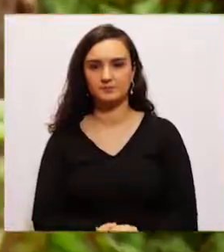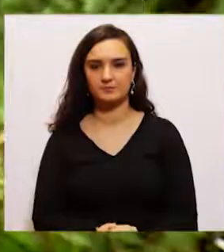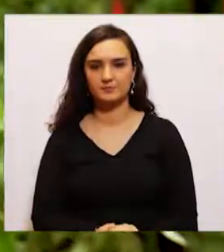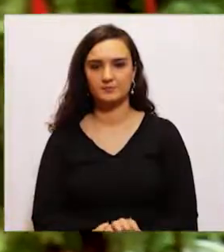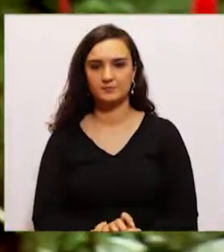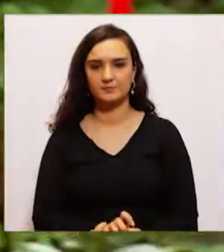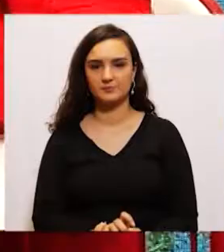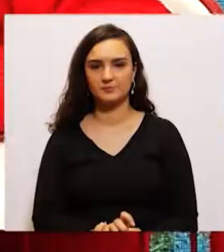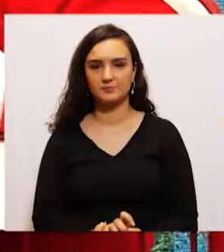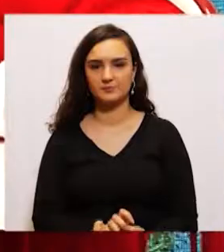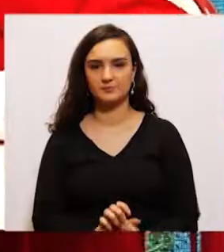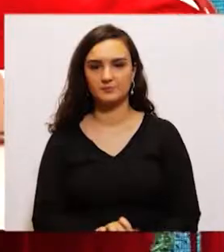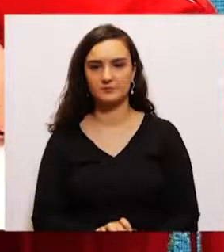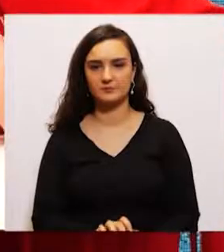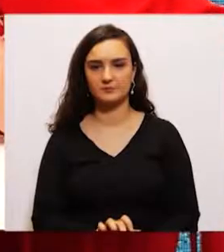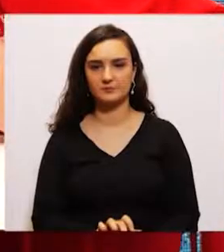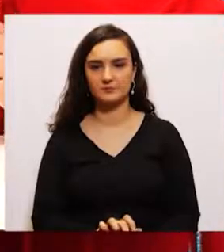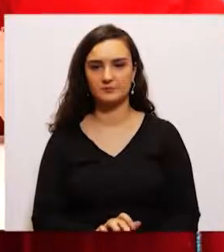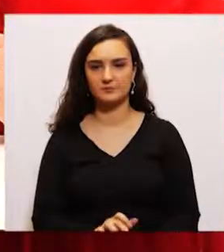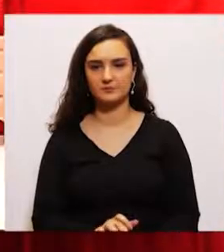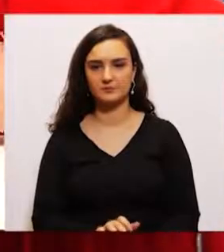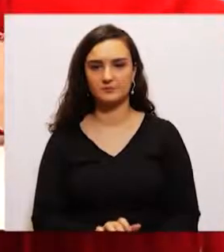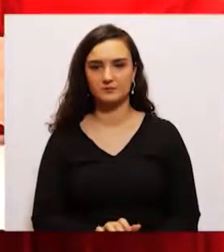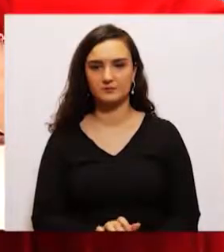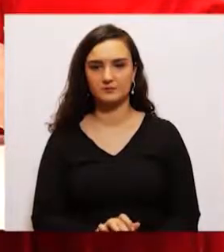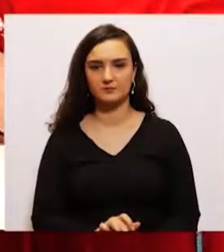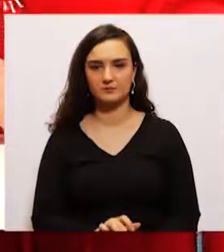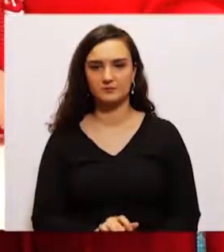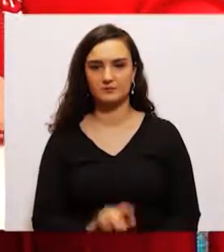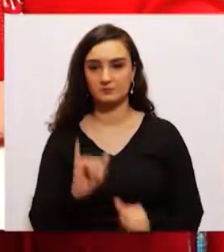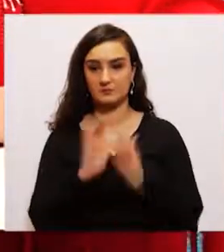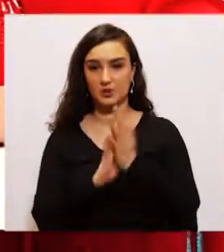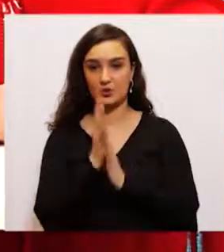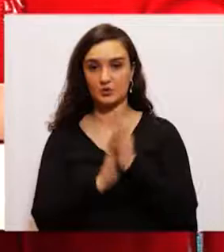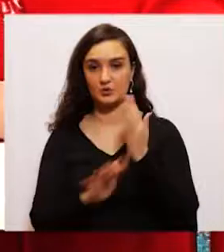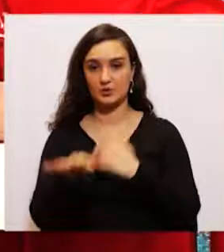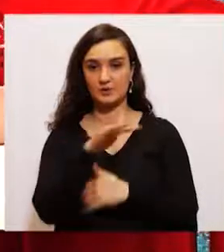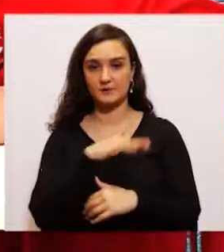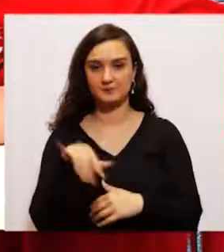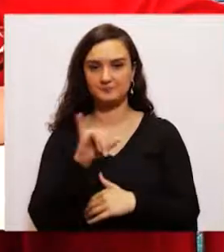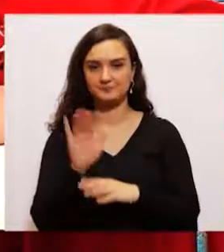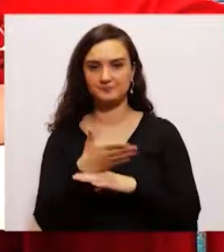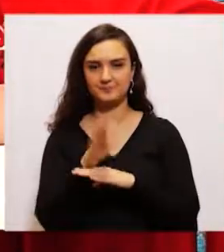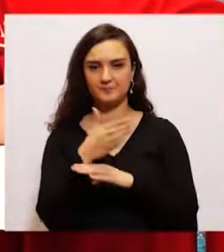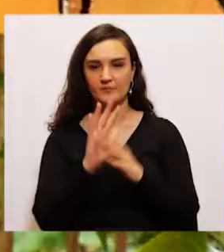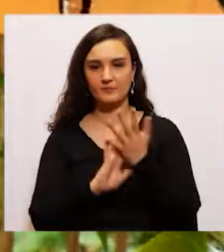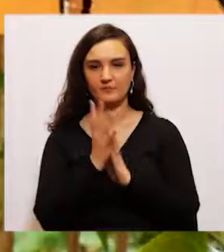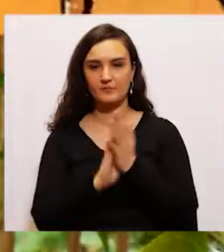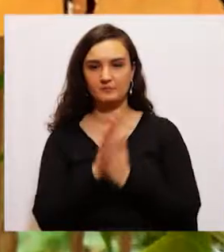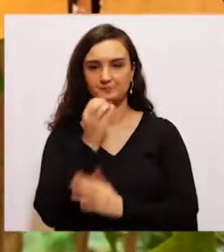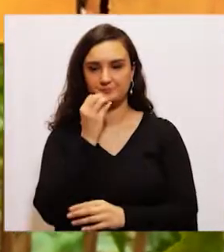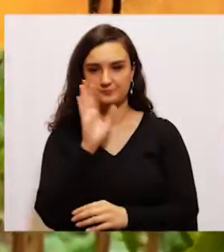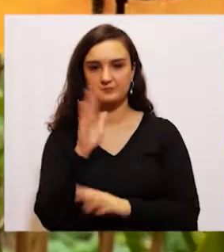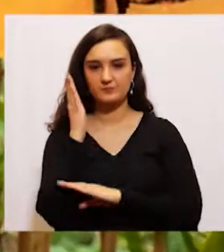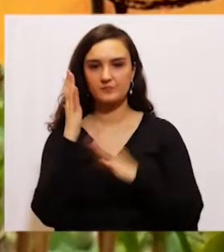ფონი გვინდა კარგი და ამის გაფერ სად არის მინდორშია სადასერ ტყეში მაშინ